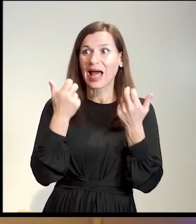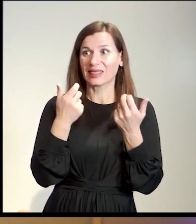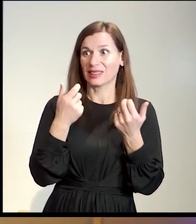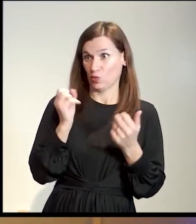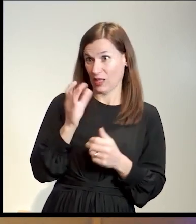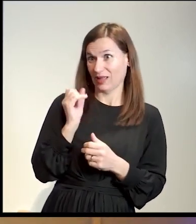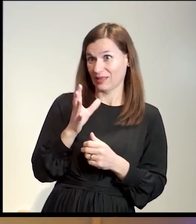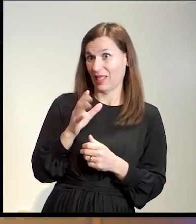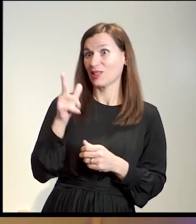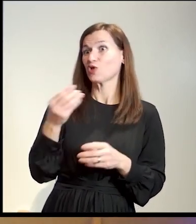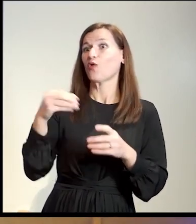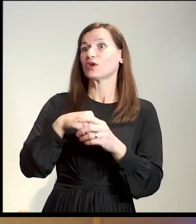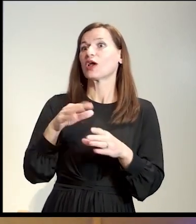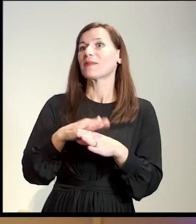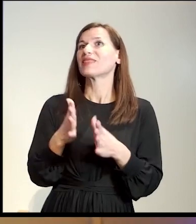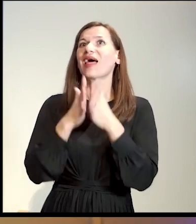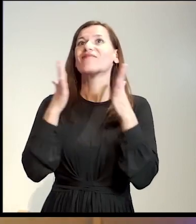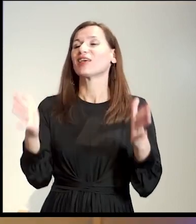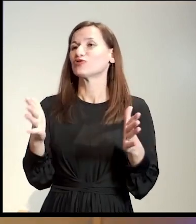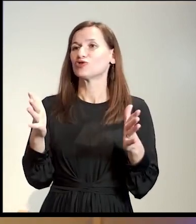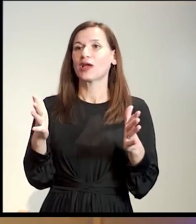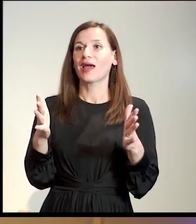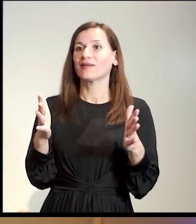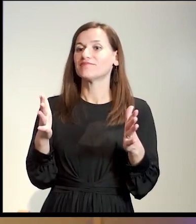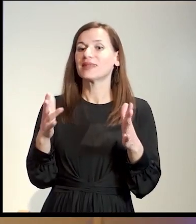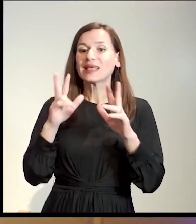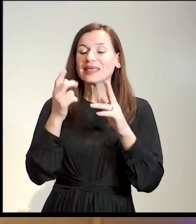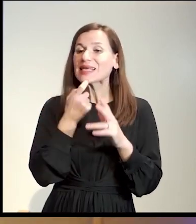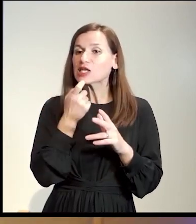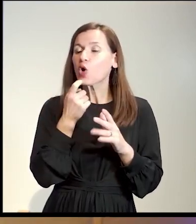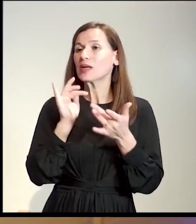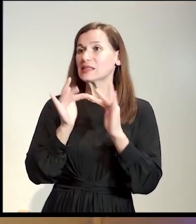največje jezikovne spletne strani v Evropi.